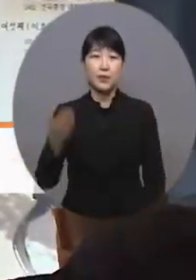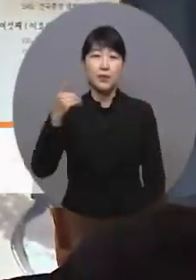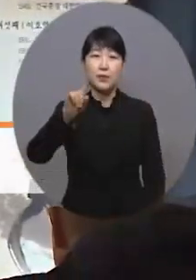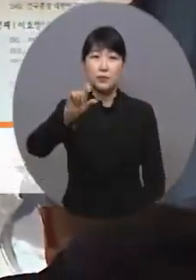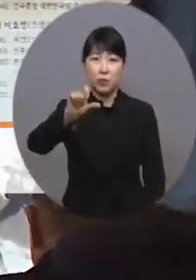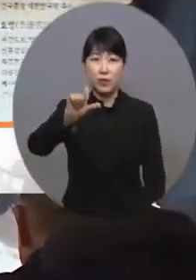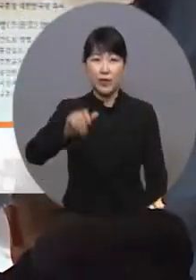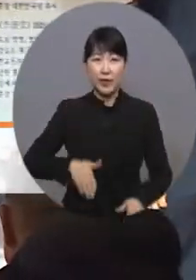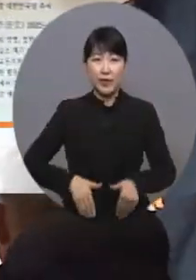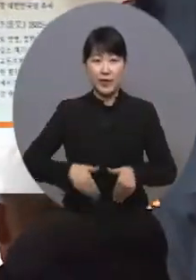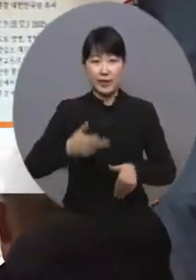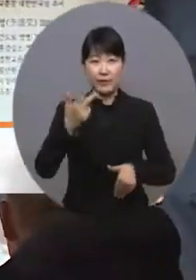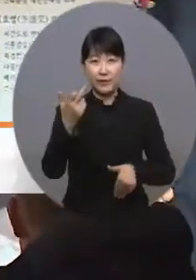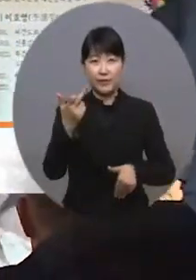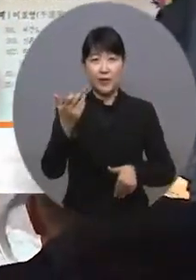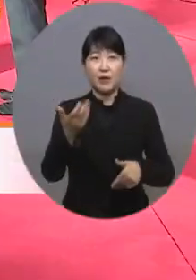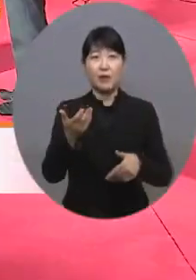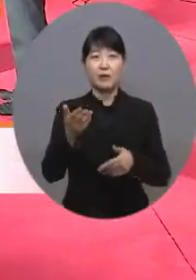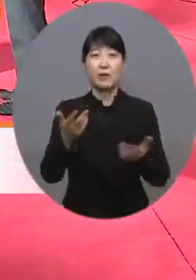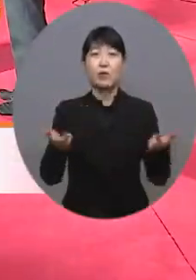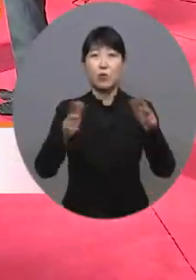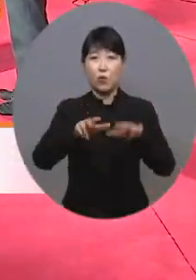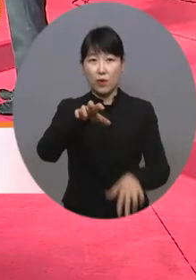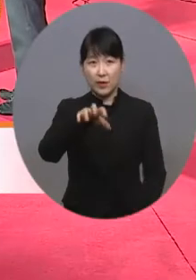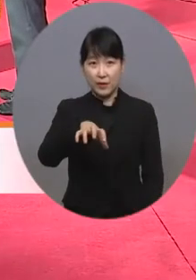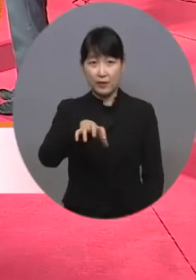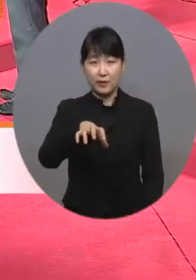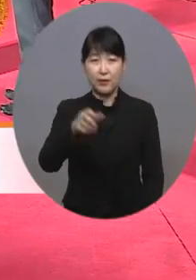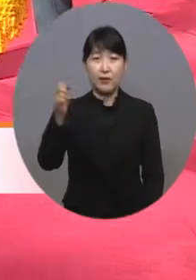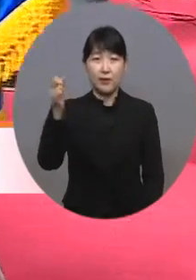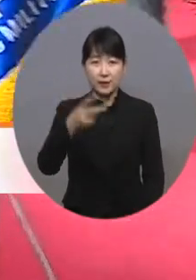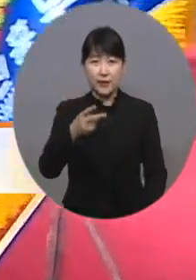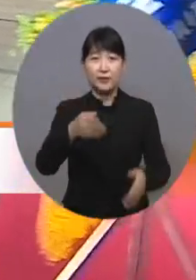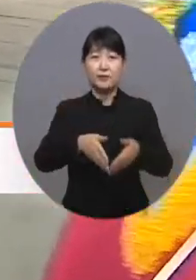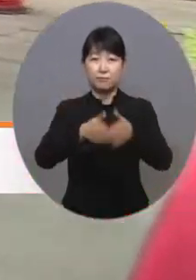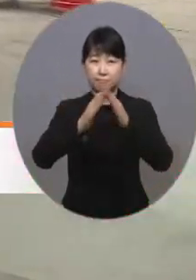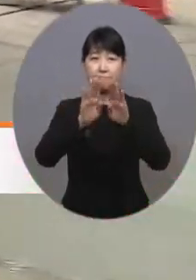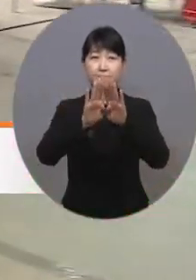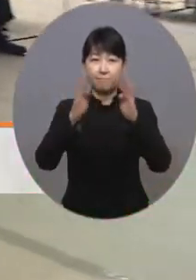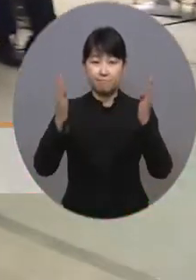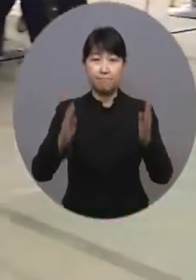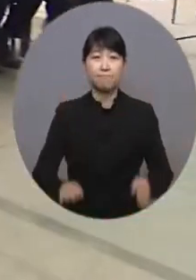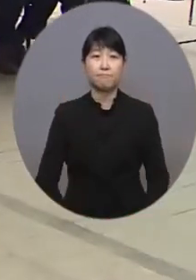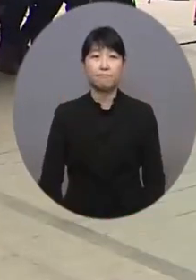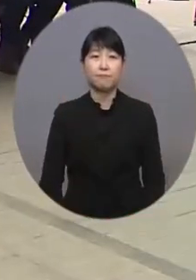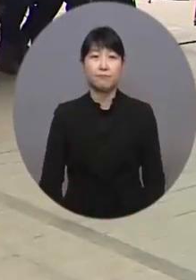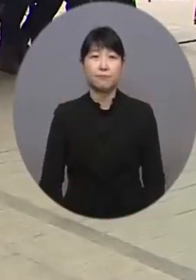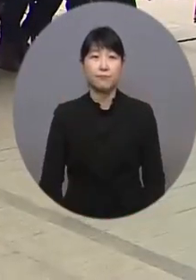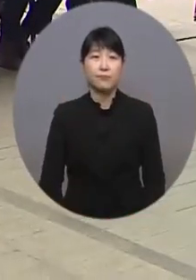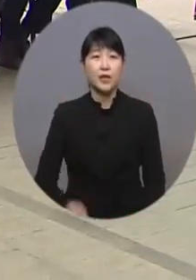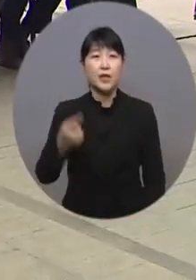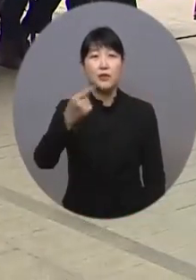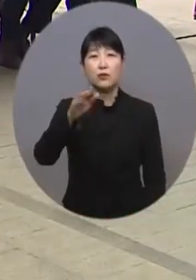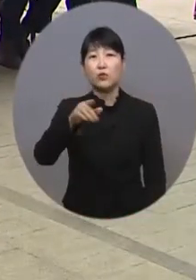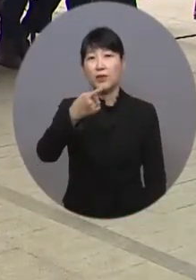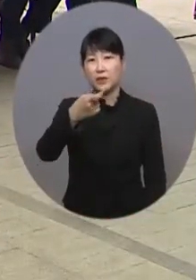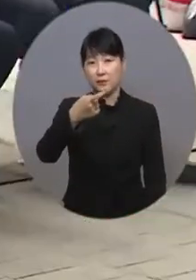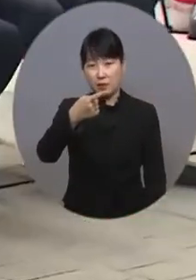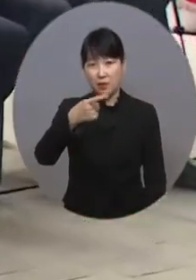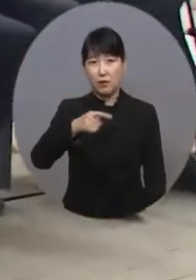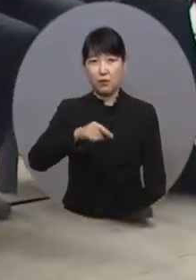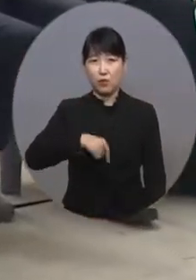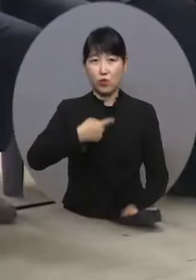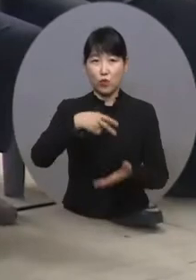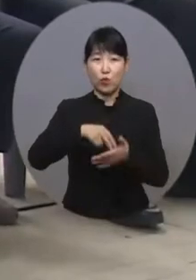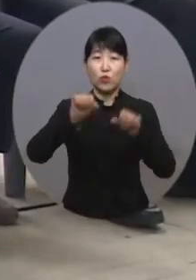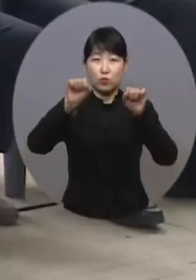남산 예장공원에서 신흥무관학교 재개교식이 열렸습니다. 신흥무관학교는 1911년